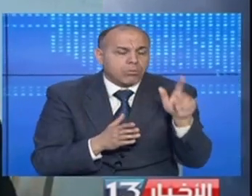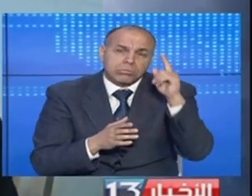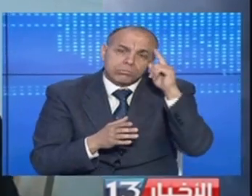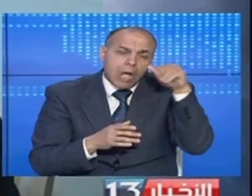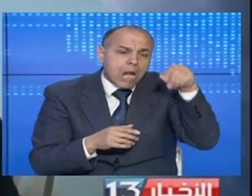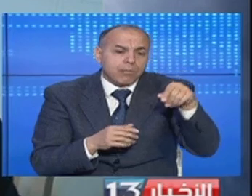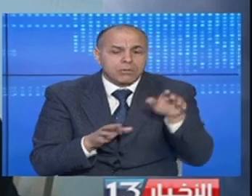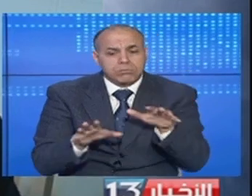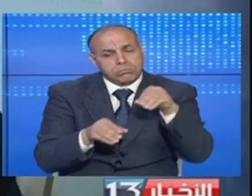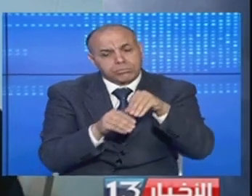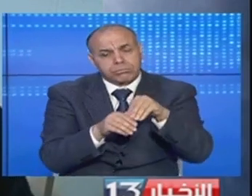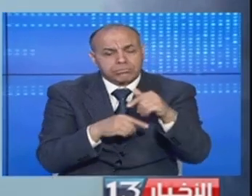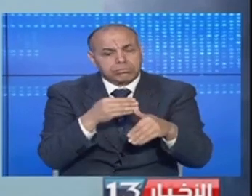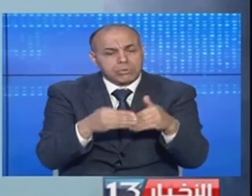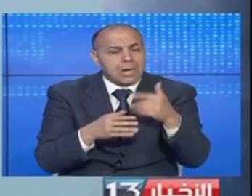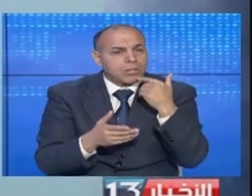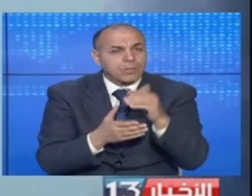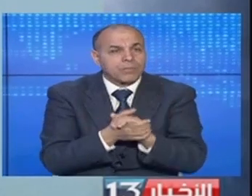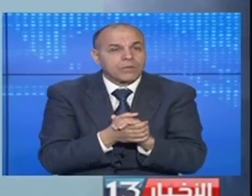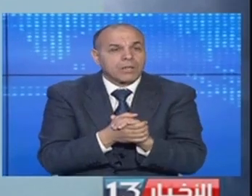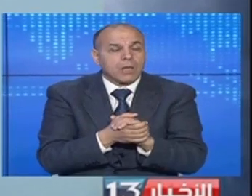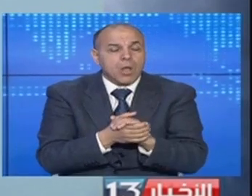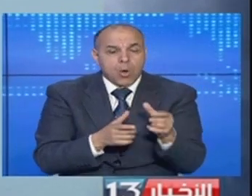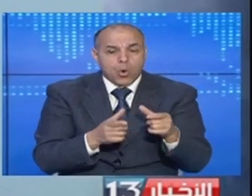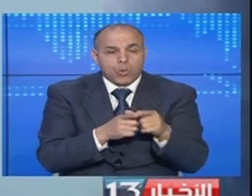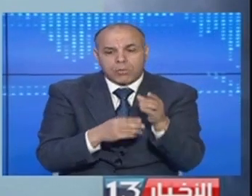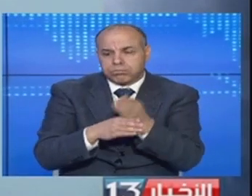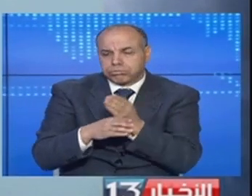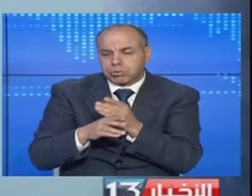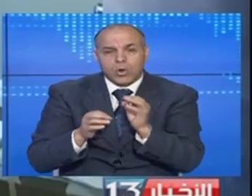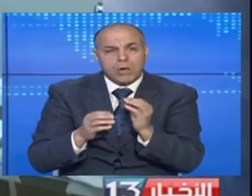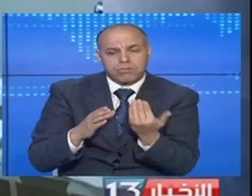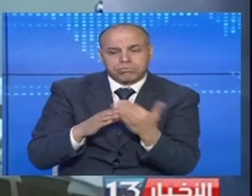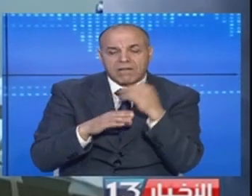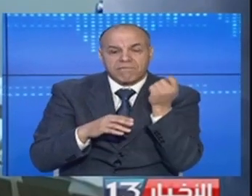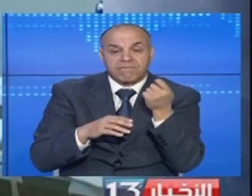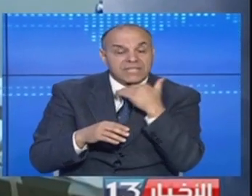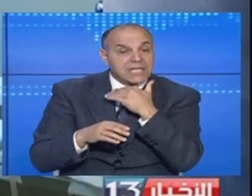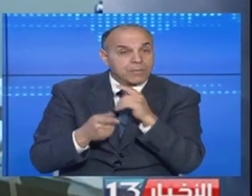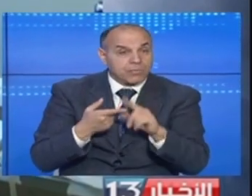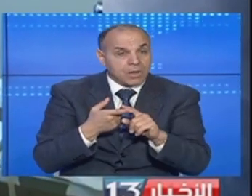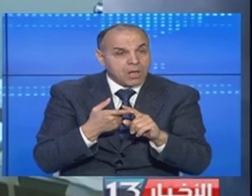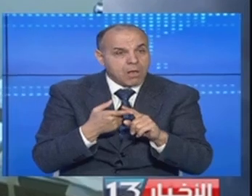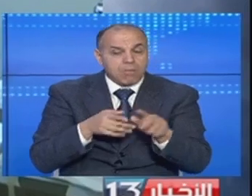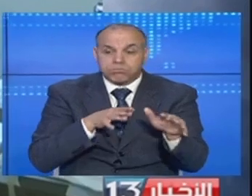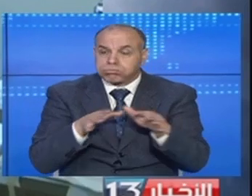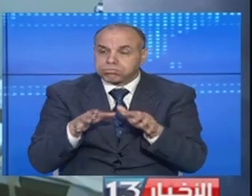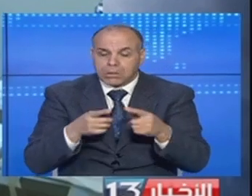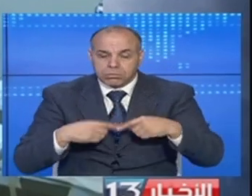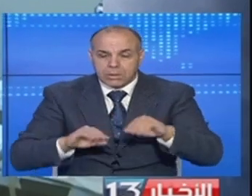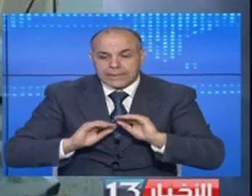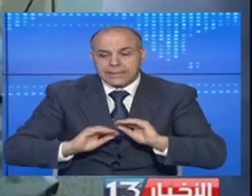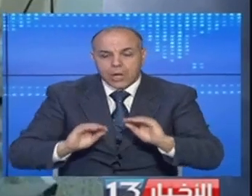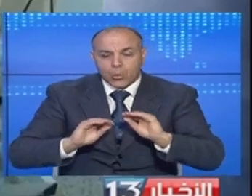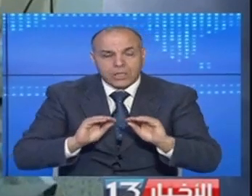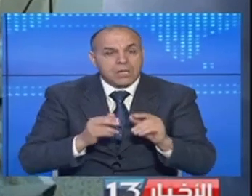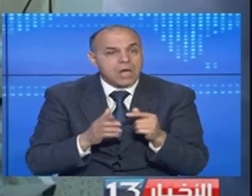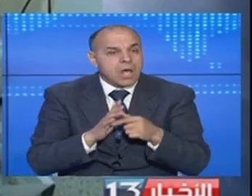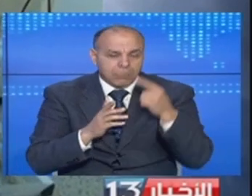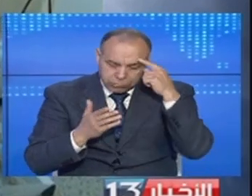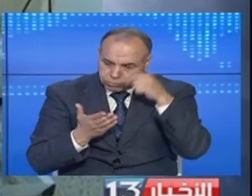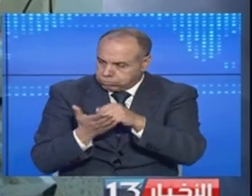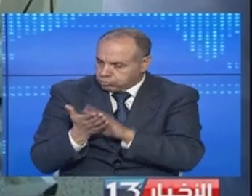اخرى بفعل طور تحدثوا في قاره ودائمه للتدخل الطبي والقيام بحلقات تكوين مبارك